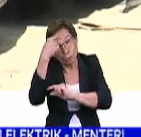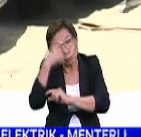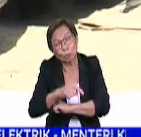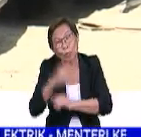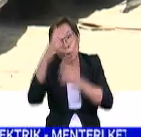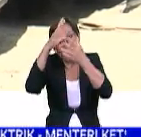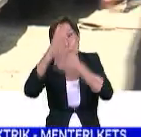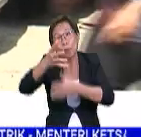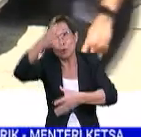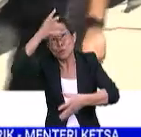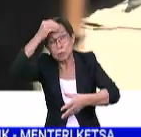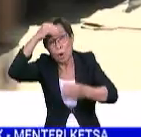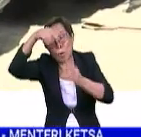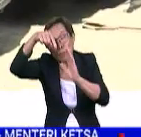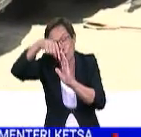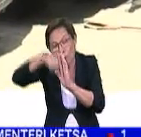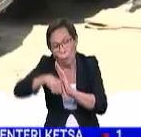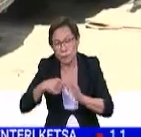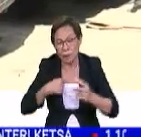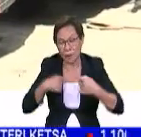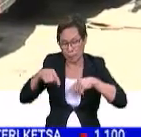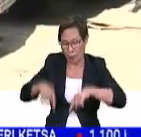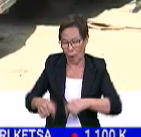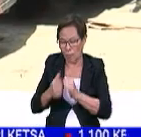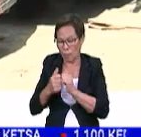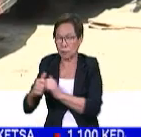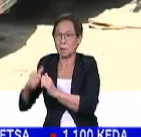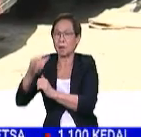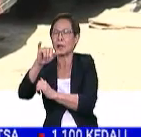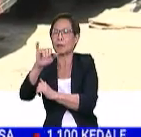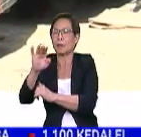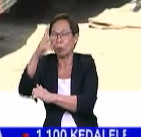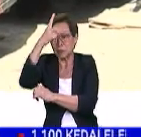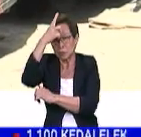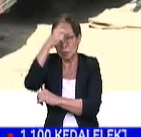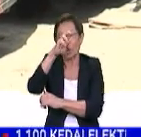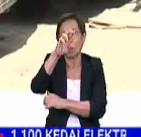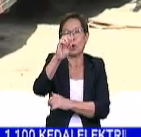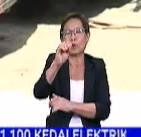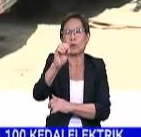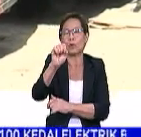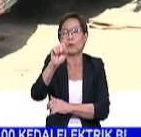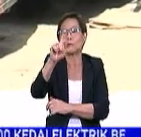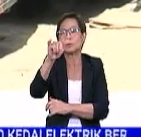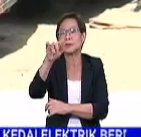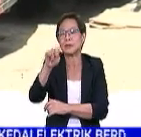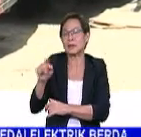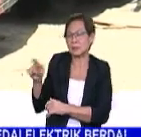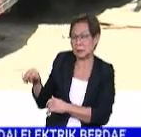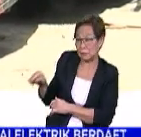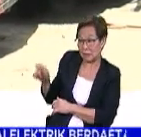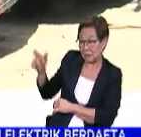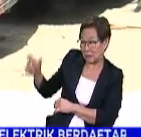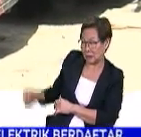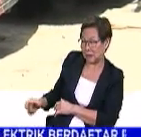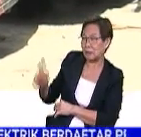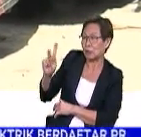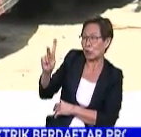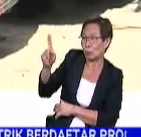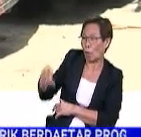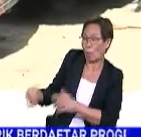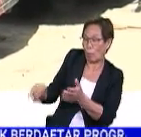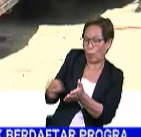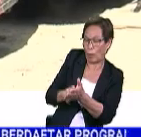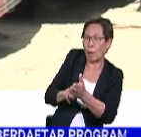lebih lanjut mengenai perkara ini, saya kini bersama-sama dengan yang berbahagia Datuk Ruslin Yusof selaku Ketua Pengarah